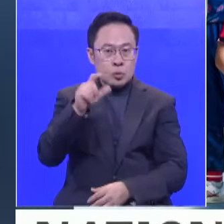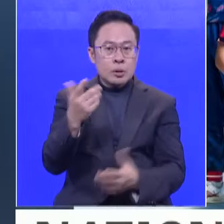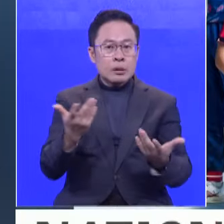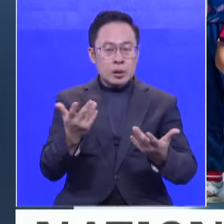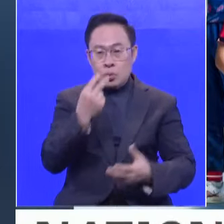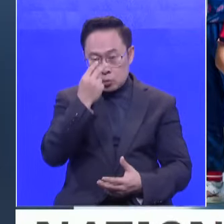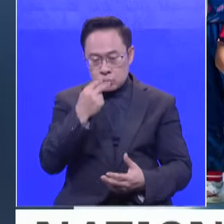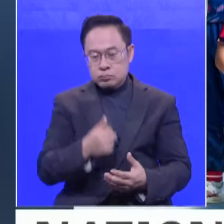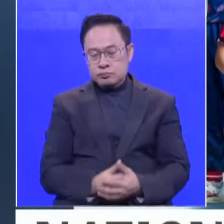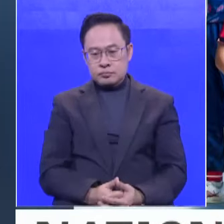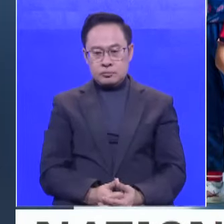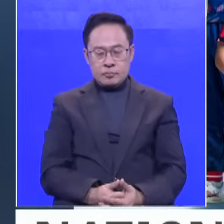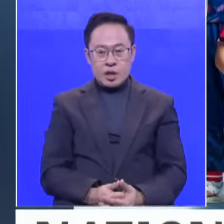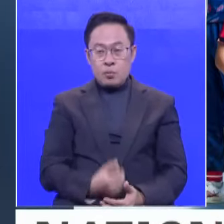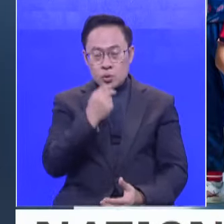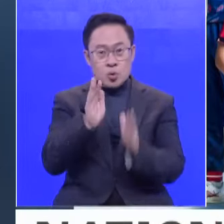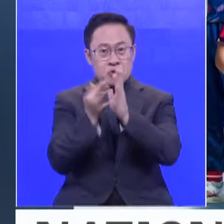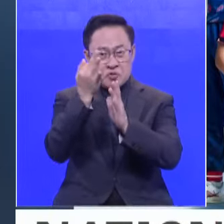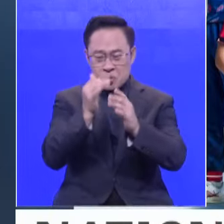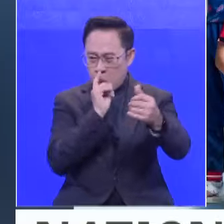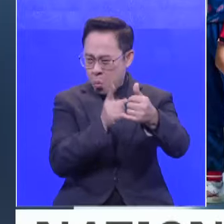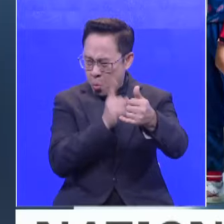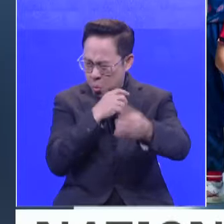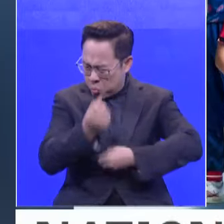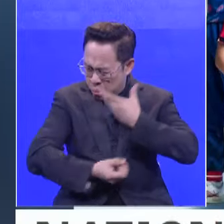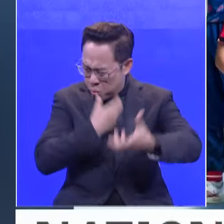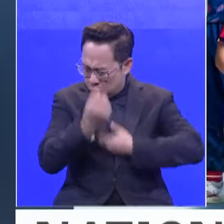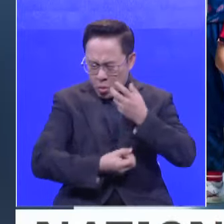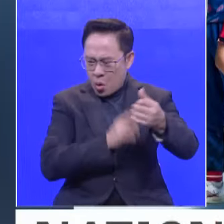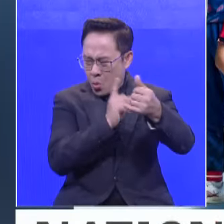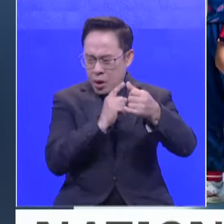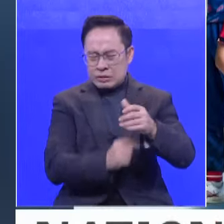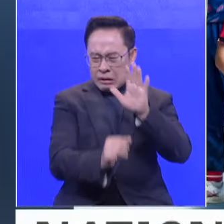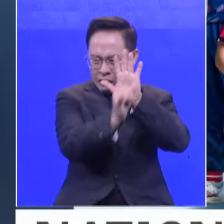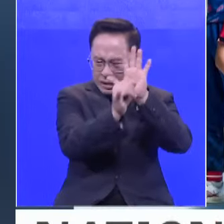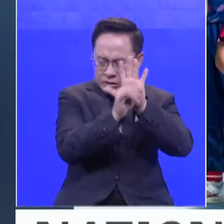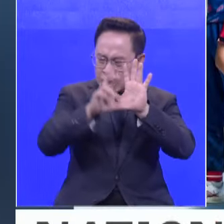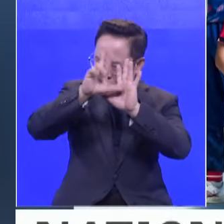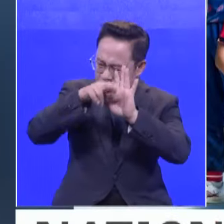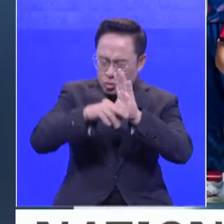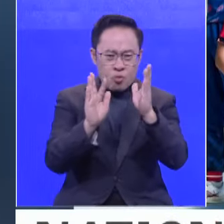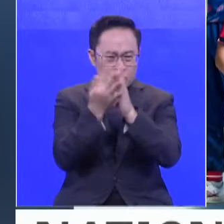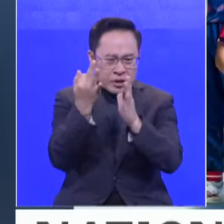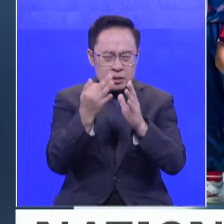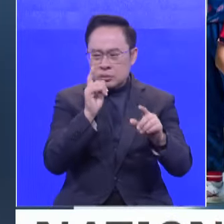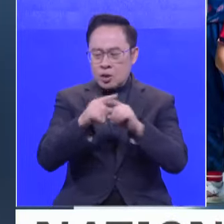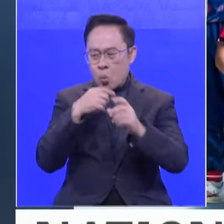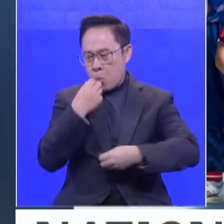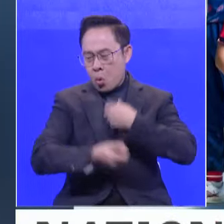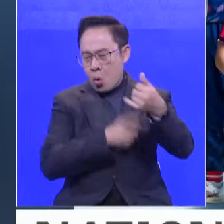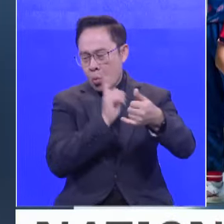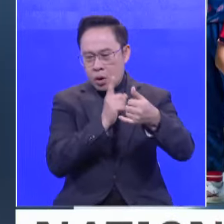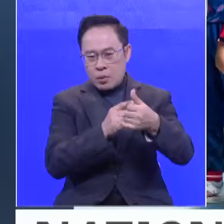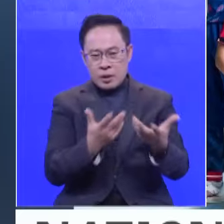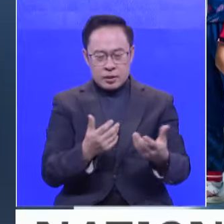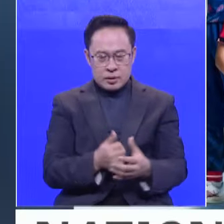มย้อนไปดูโซเชียลถ้าเกิดหน้าฟีดเฟซบุ๊กอินสตาแกรมทิกต็อกนี่เต็มไปหมดเลยนะคะมีการตัดต่อหน้าตัวเ